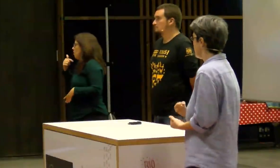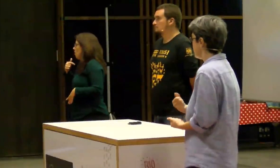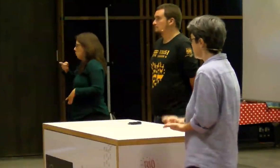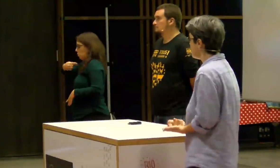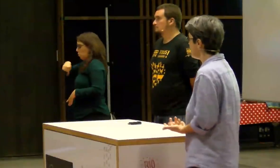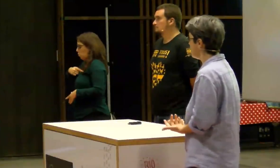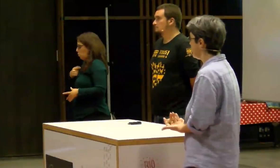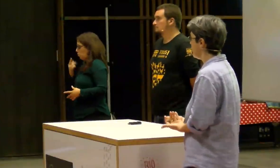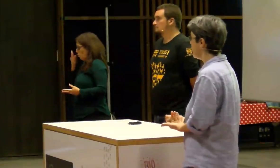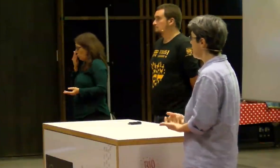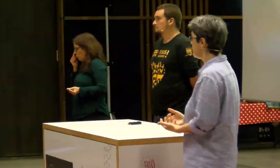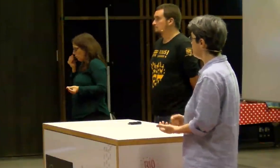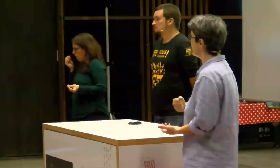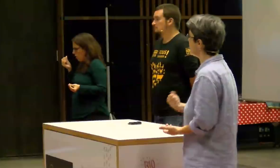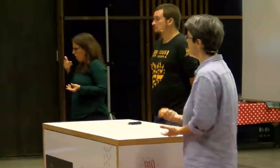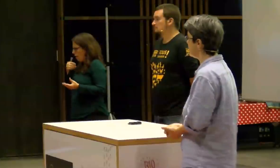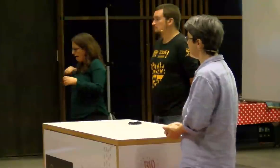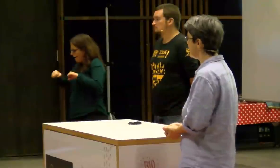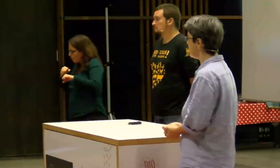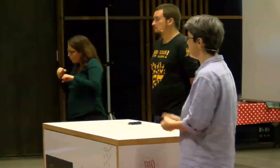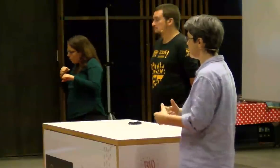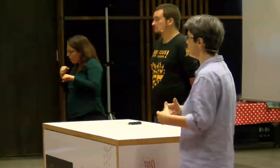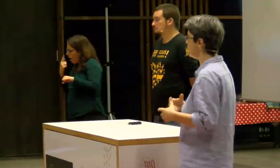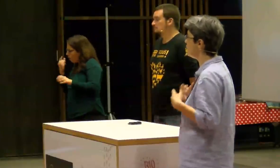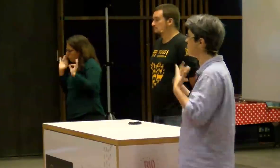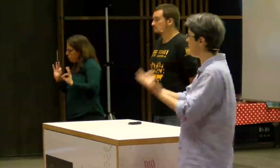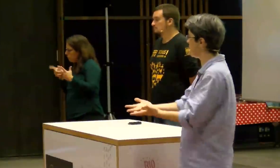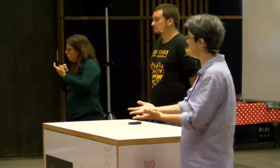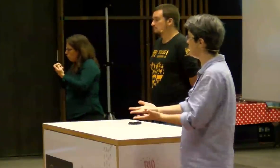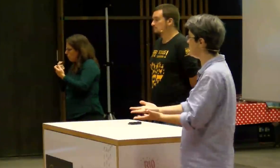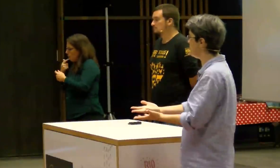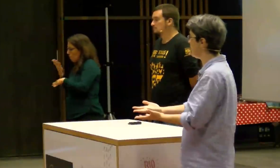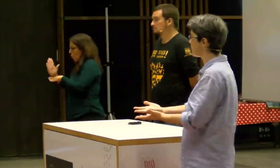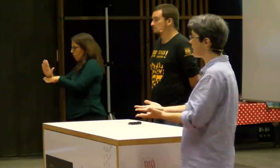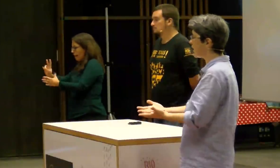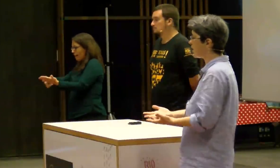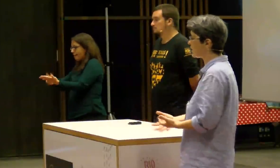celles qu'on sent, qui nous font oui à l'intérieur. Il nous semble que montrer la réalité